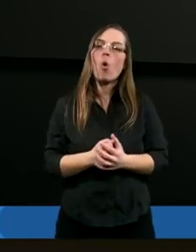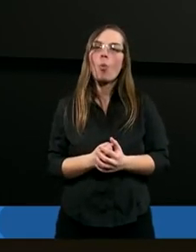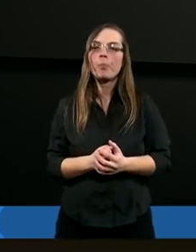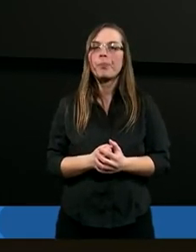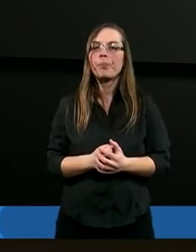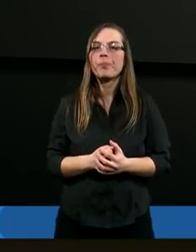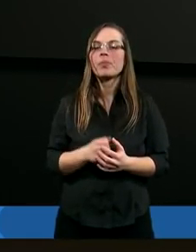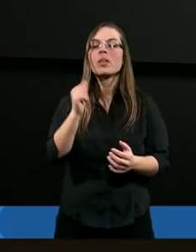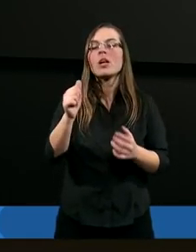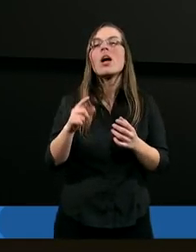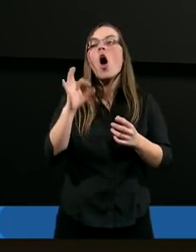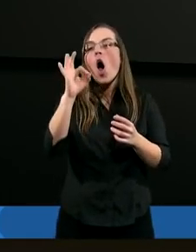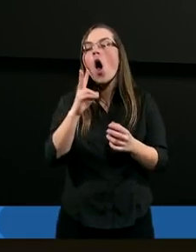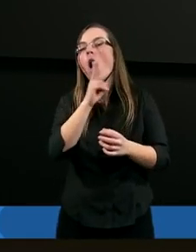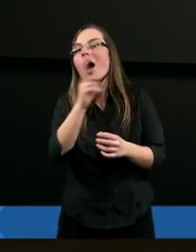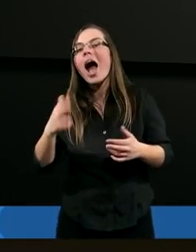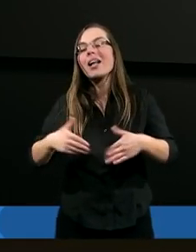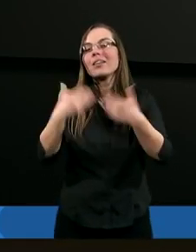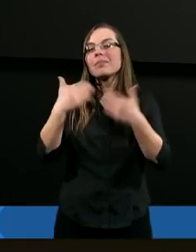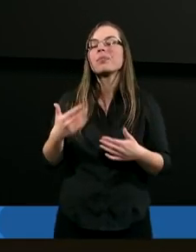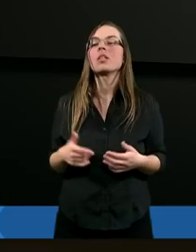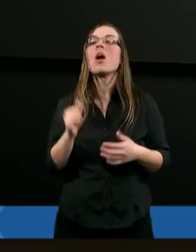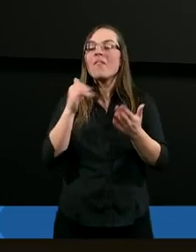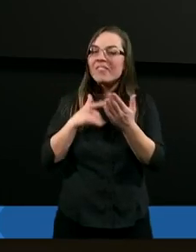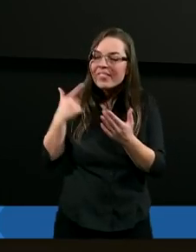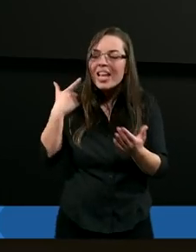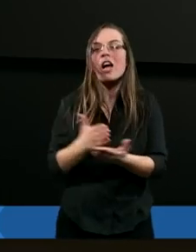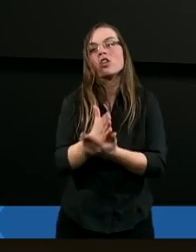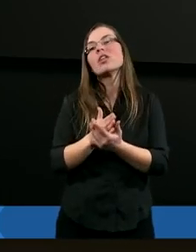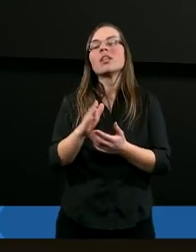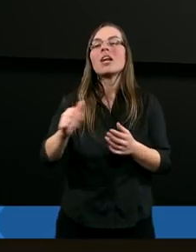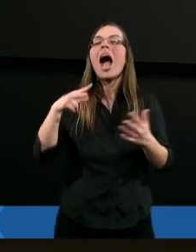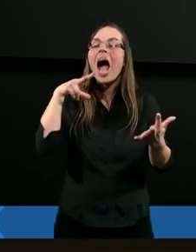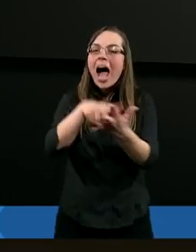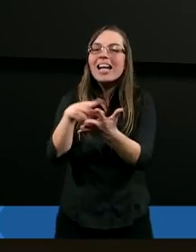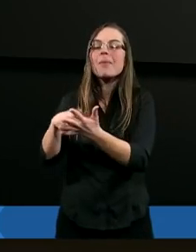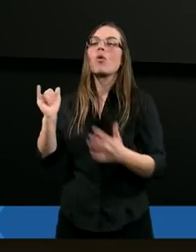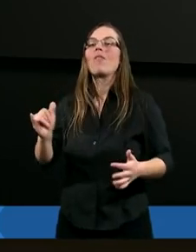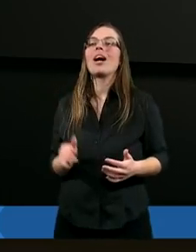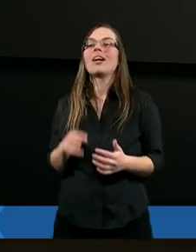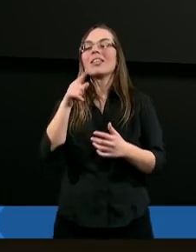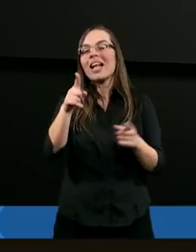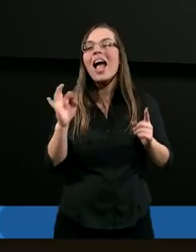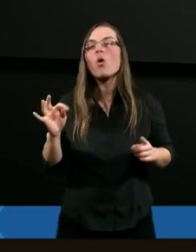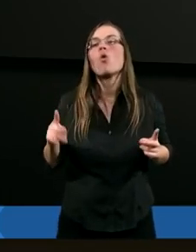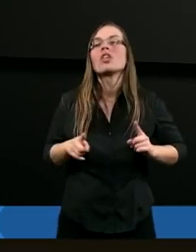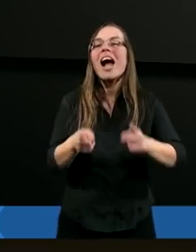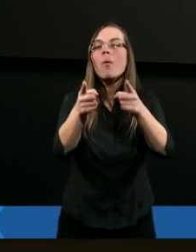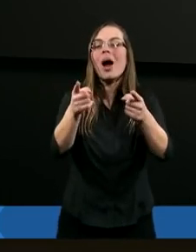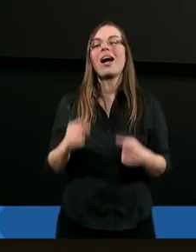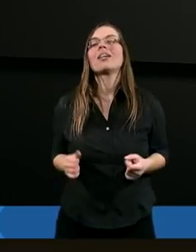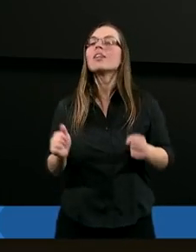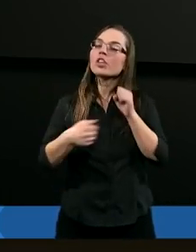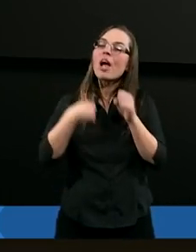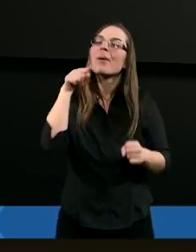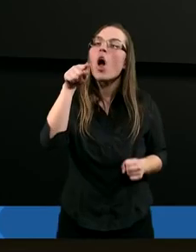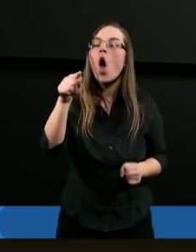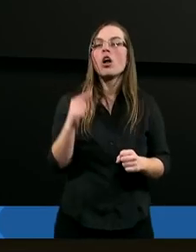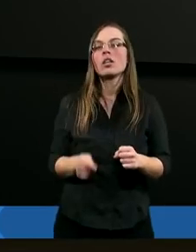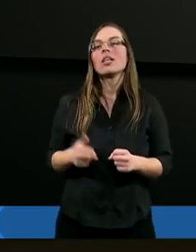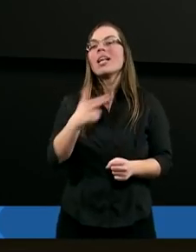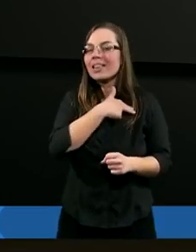w pokorze, wierzyli, akceptowali Jego działanie, żeby